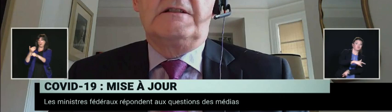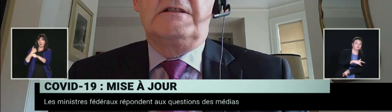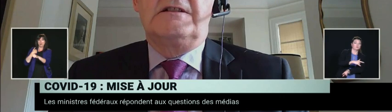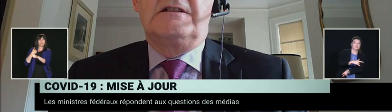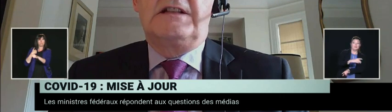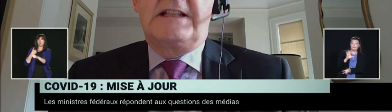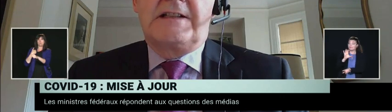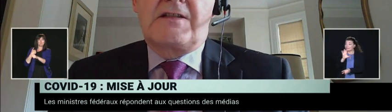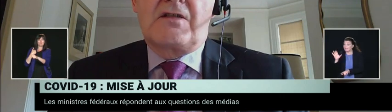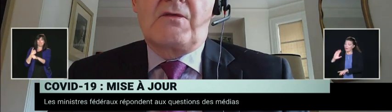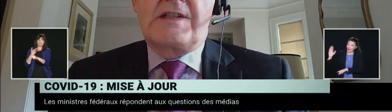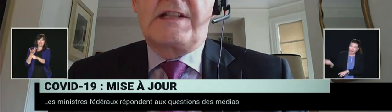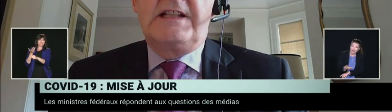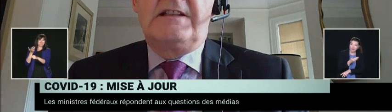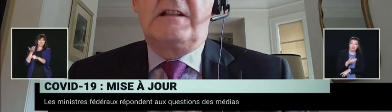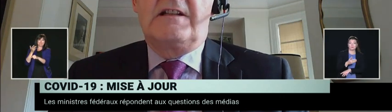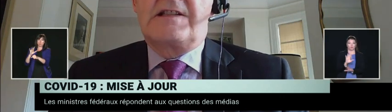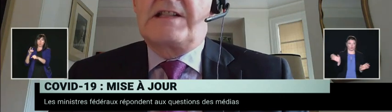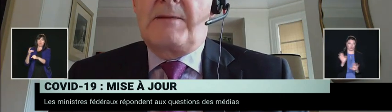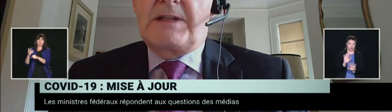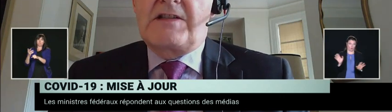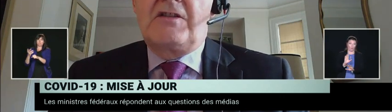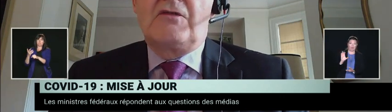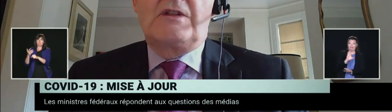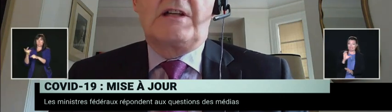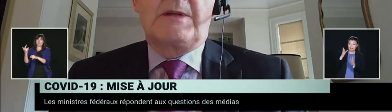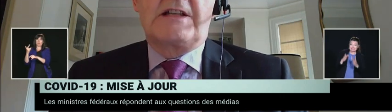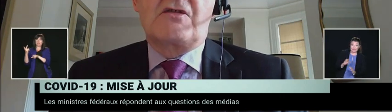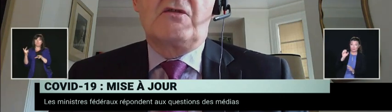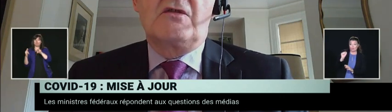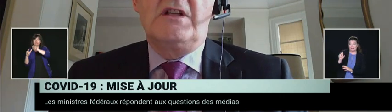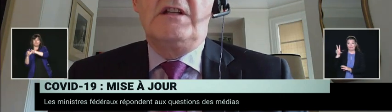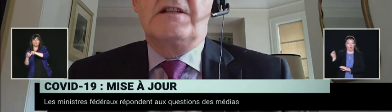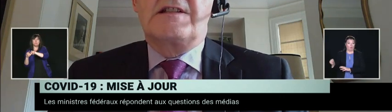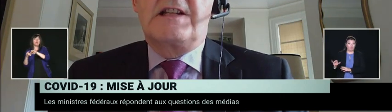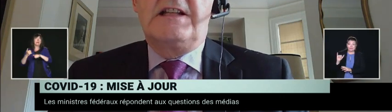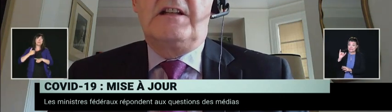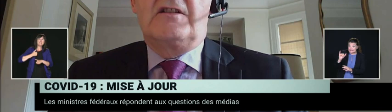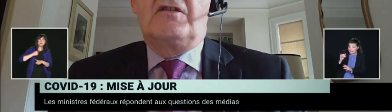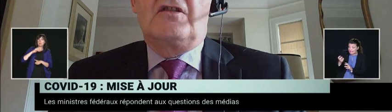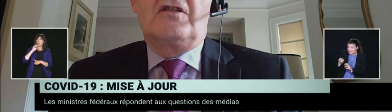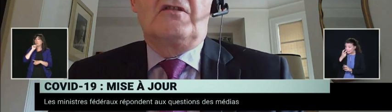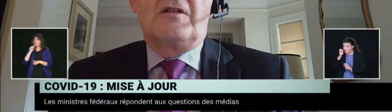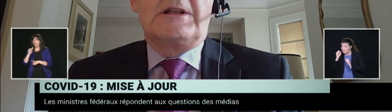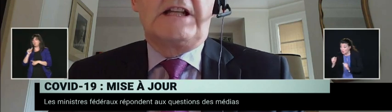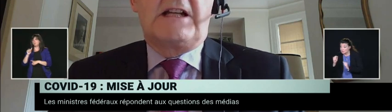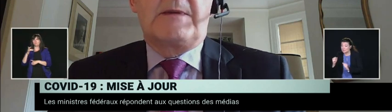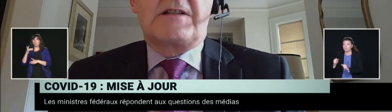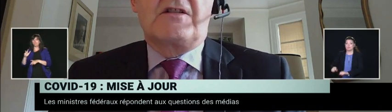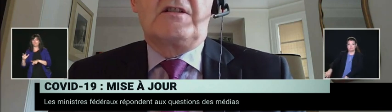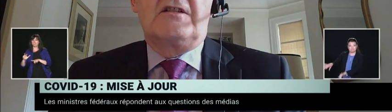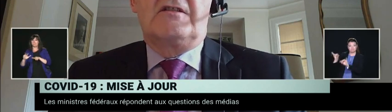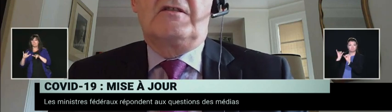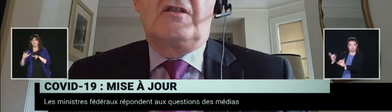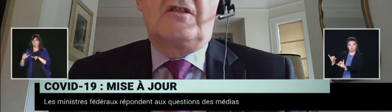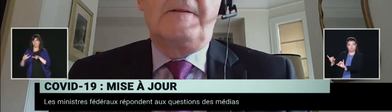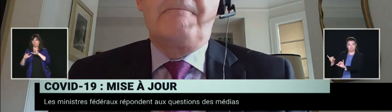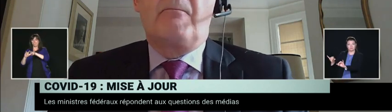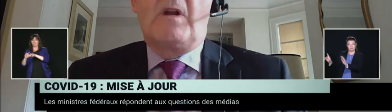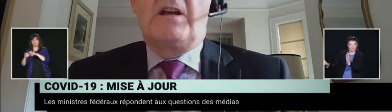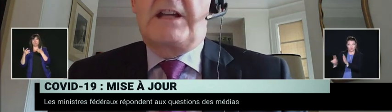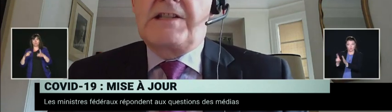moment, l'intention, c'est, si la personne a une température, c'est de demander à la personne